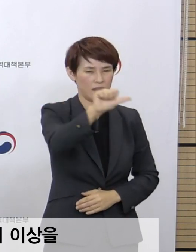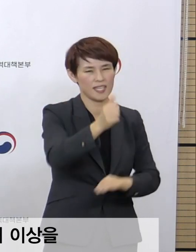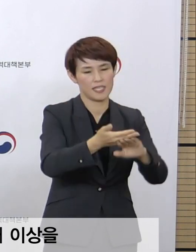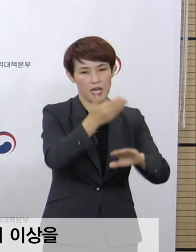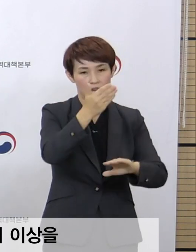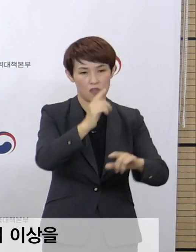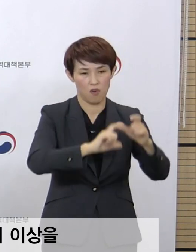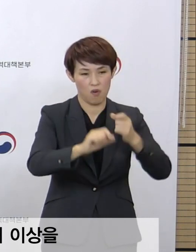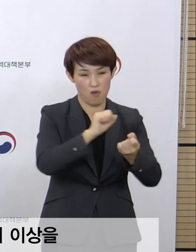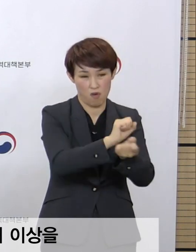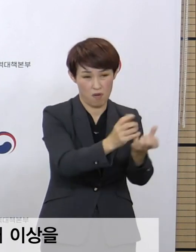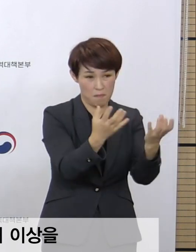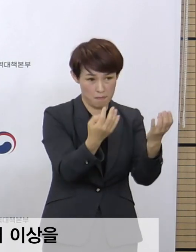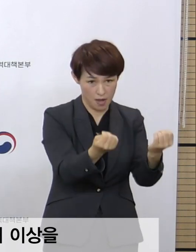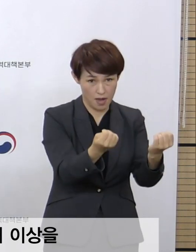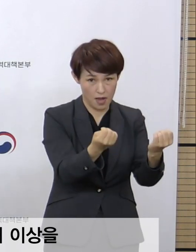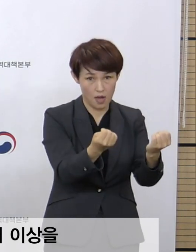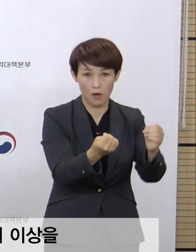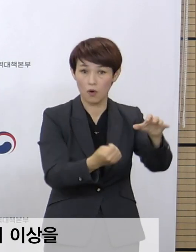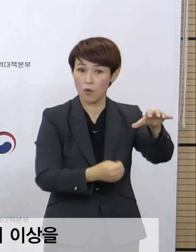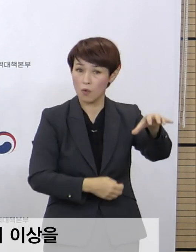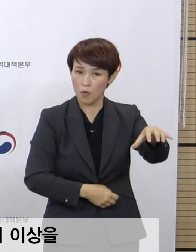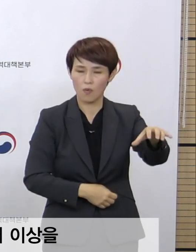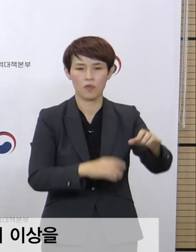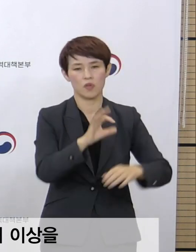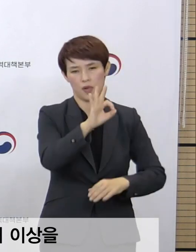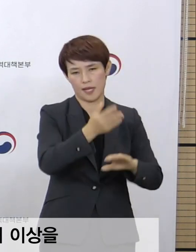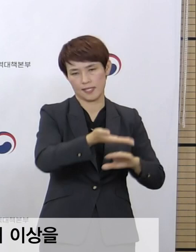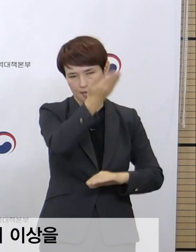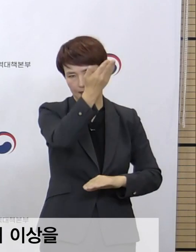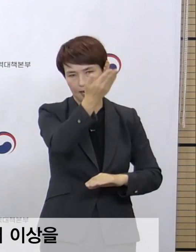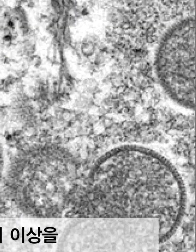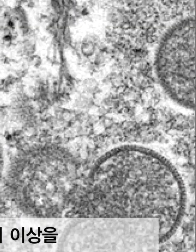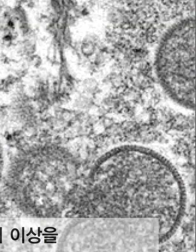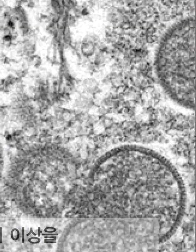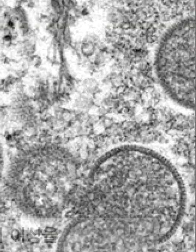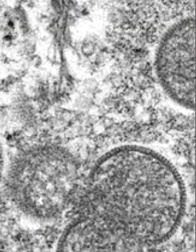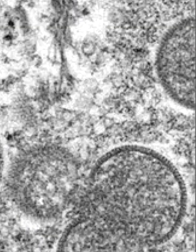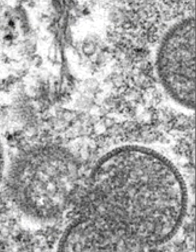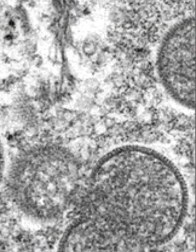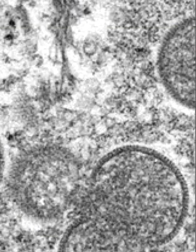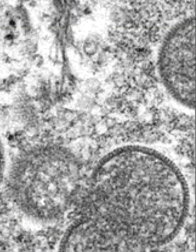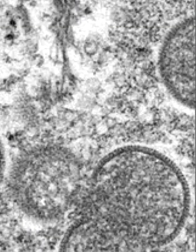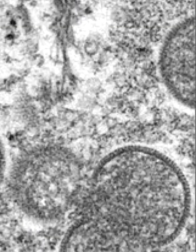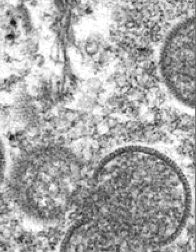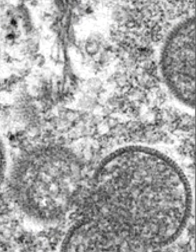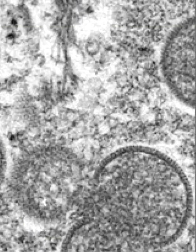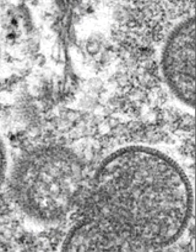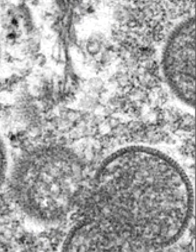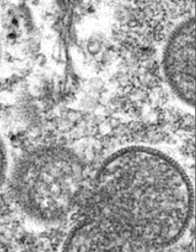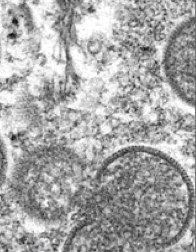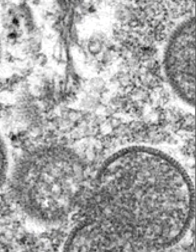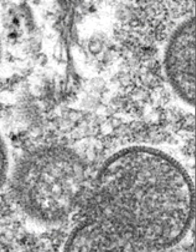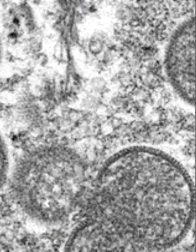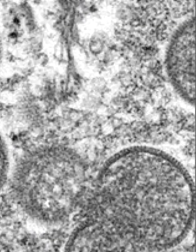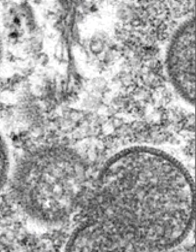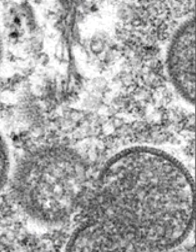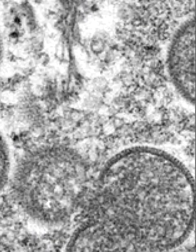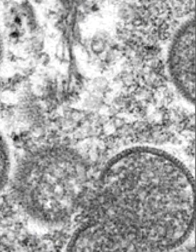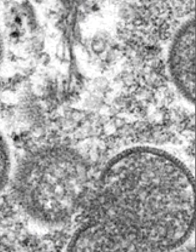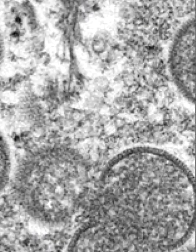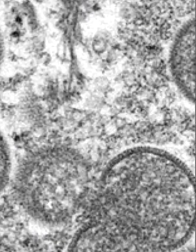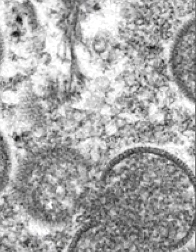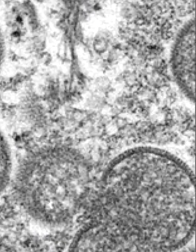많이 발생되는 그 시도에서는 10개 이상을 지정하도록 했는데. 전문가는 엠폭스의 치명률은